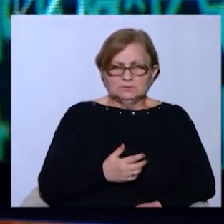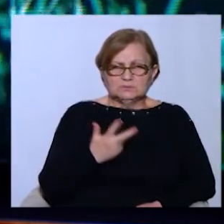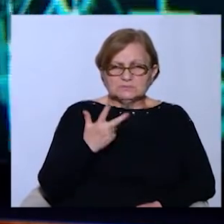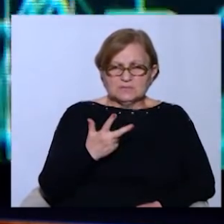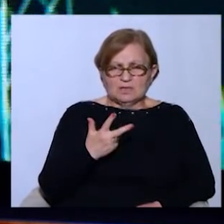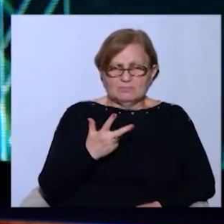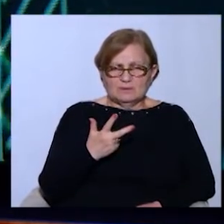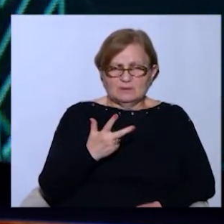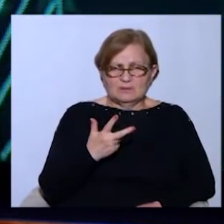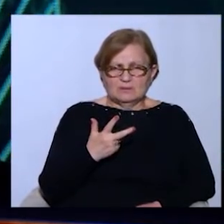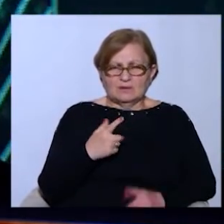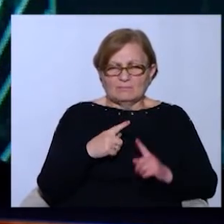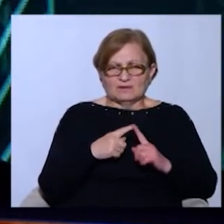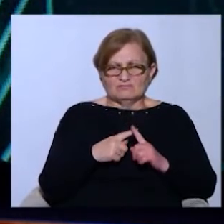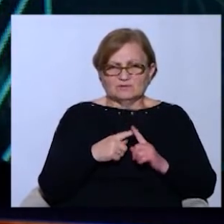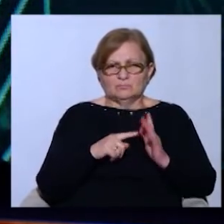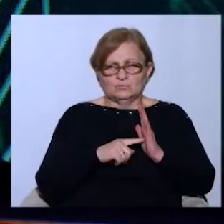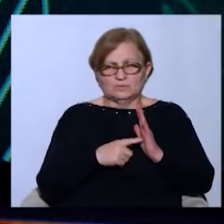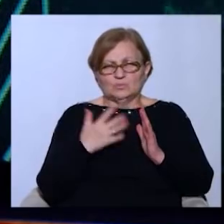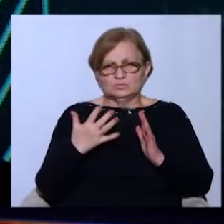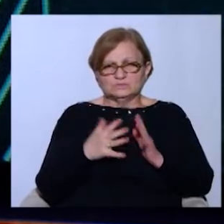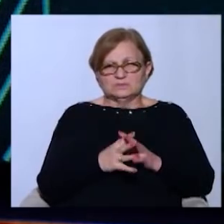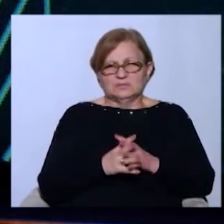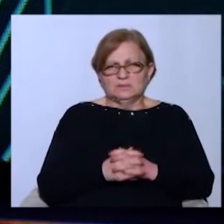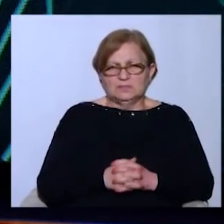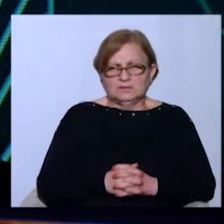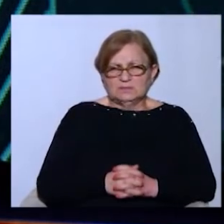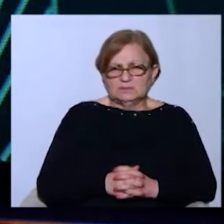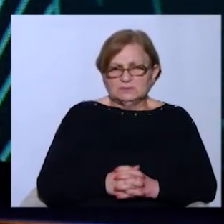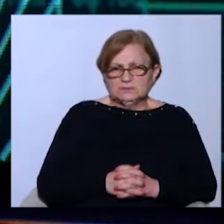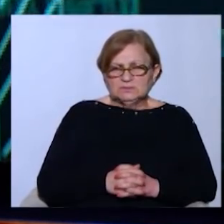3 აღებული 5 ჯერ.